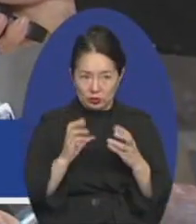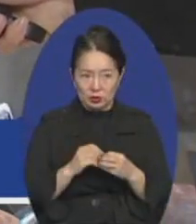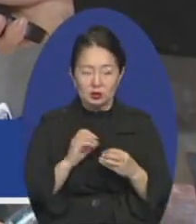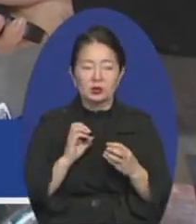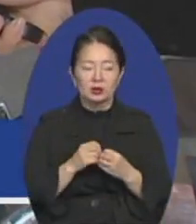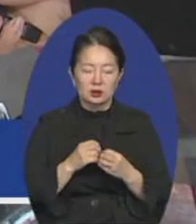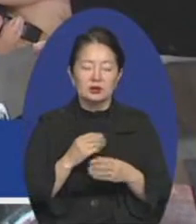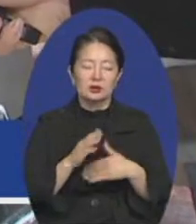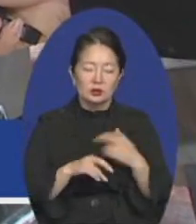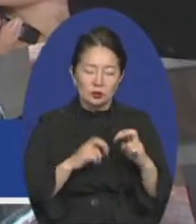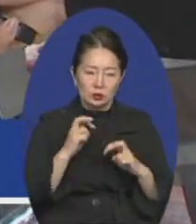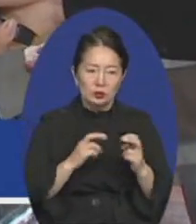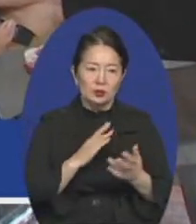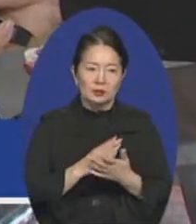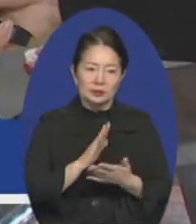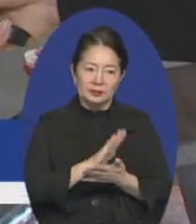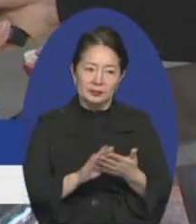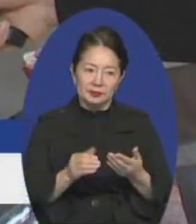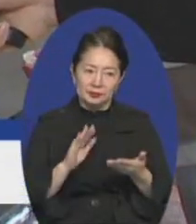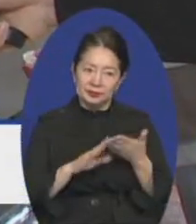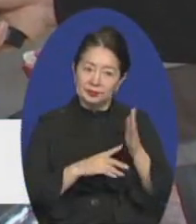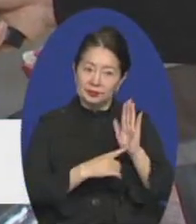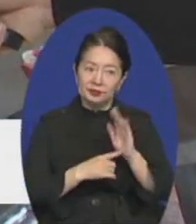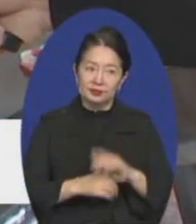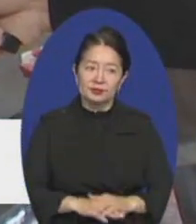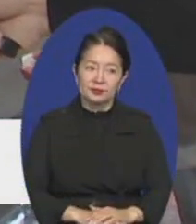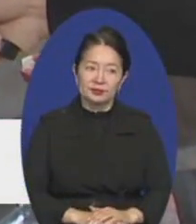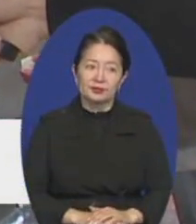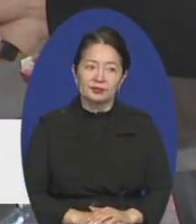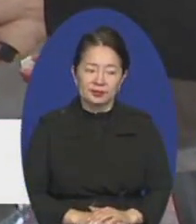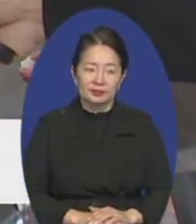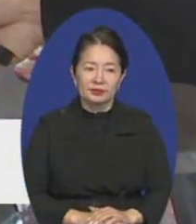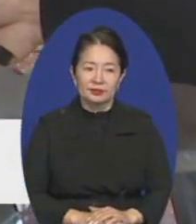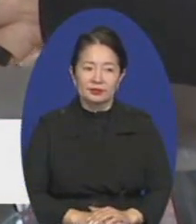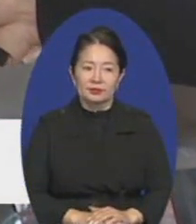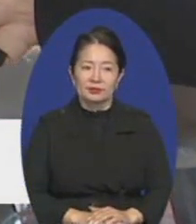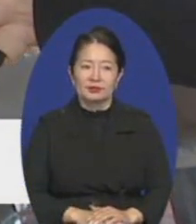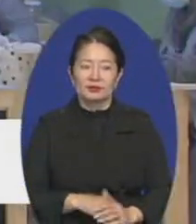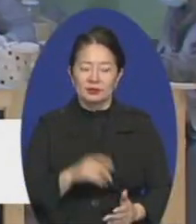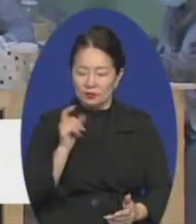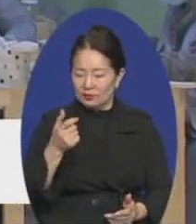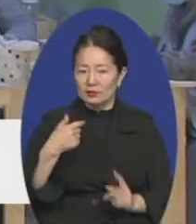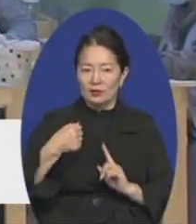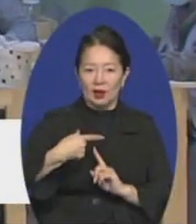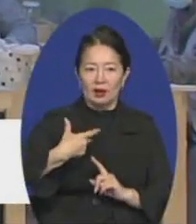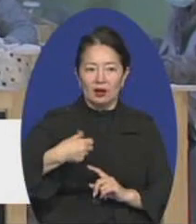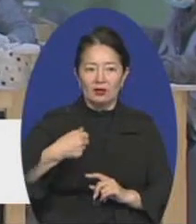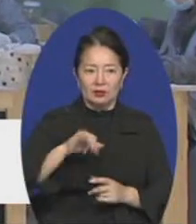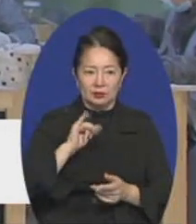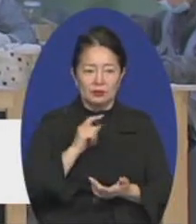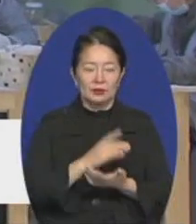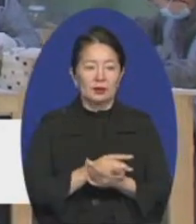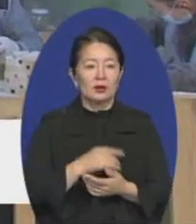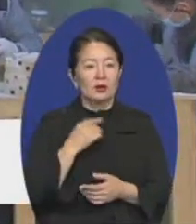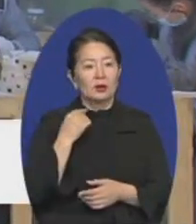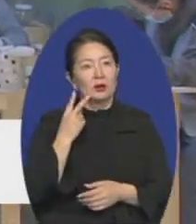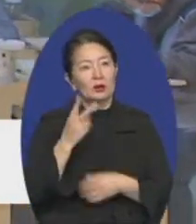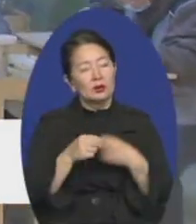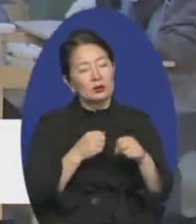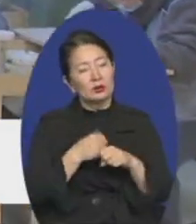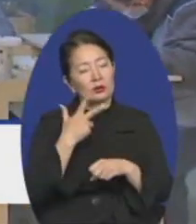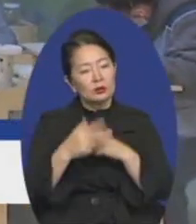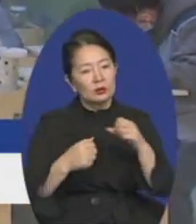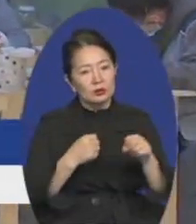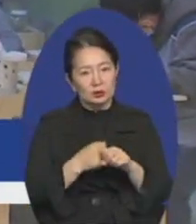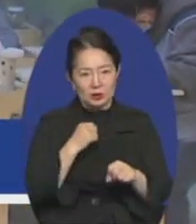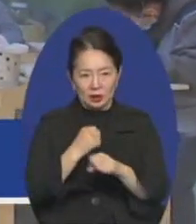бас үйлдвэрлээд шинээр ингээд танилцуулж чинь тэгээд маш эрэлттэй байгаа. Сүүлийн 2-3 жилийн хугацаанд